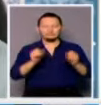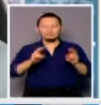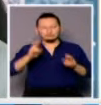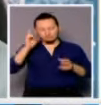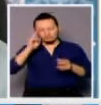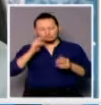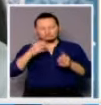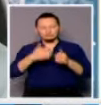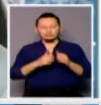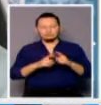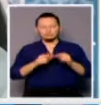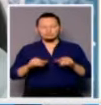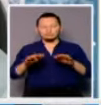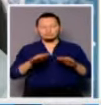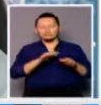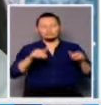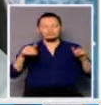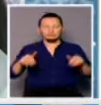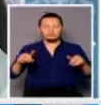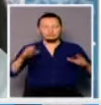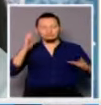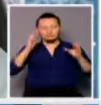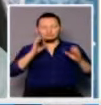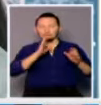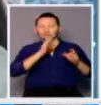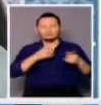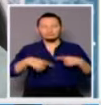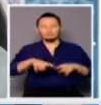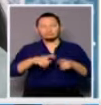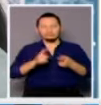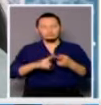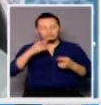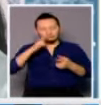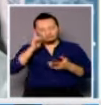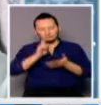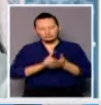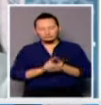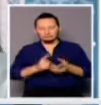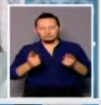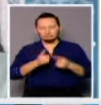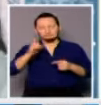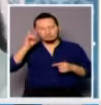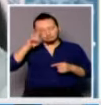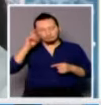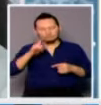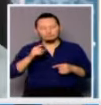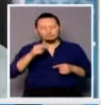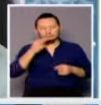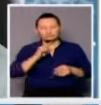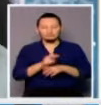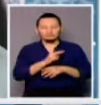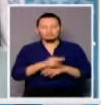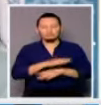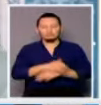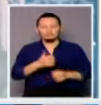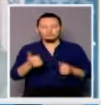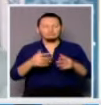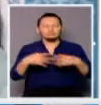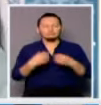беру ұйымдарындағы колледждердегі студент қыздар да жалпы қазақтың салт-дәстүрін білетін өнегелі тәрбиелі отбасындан